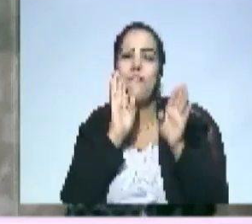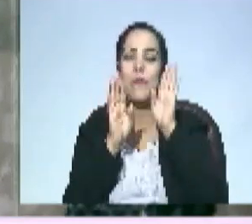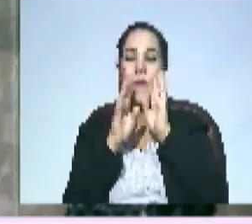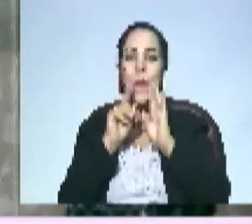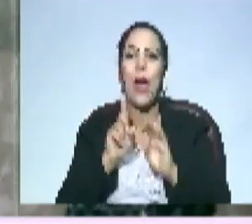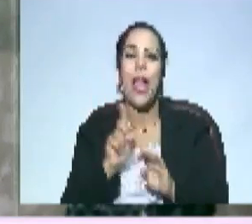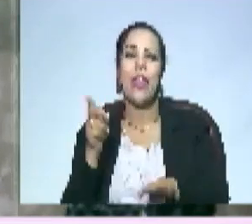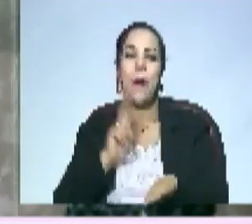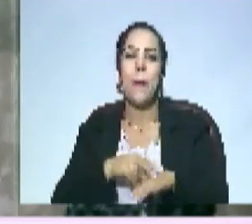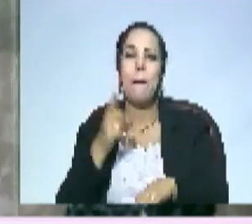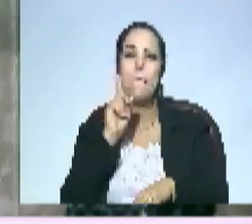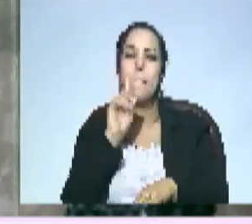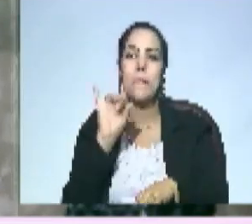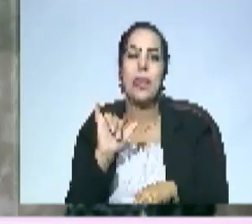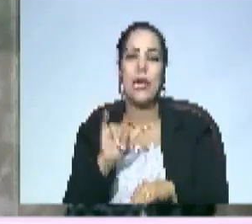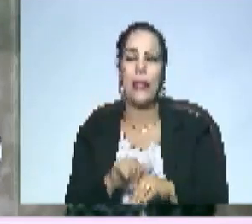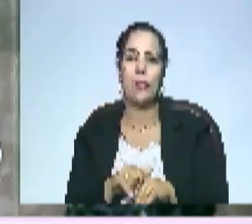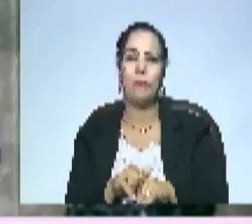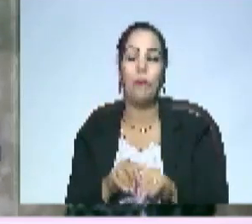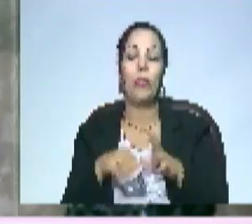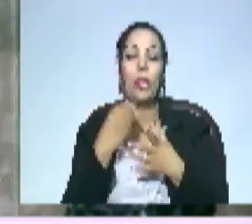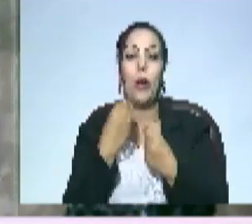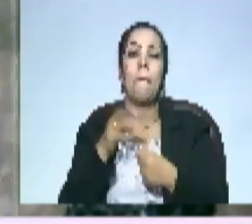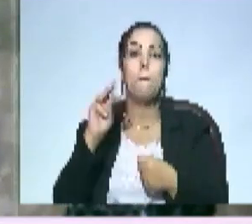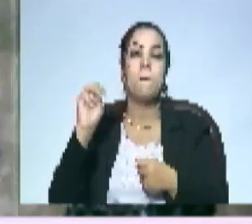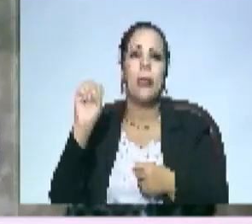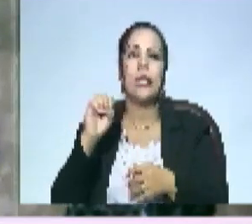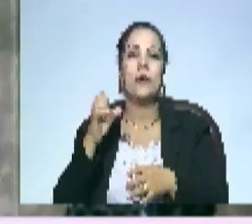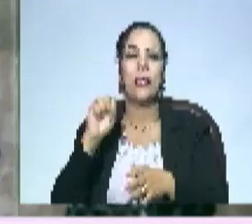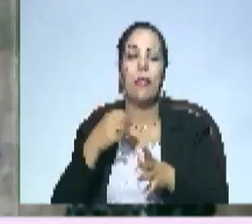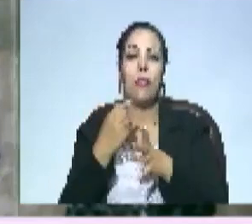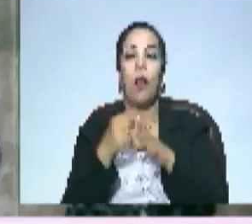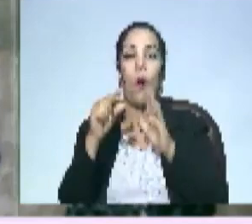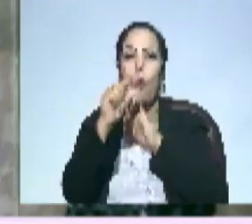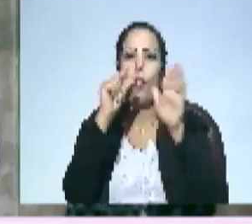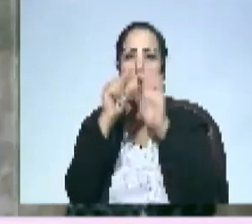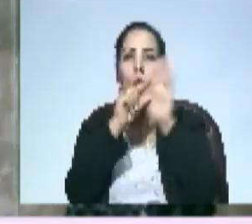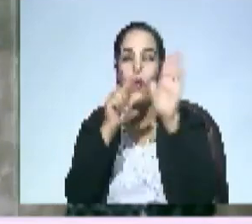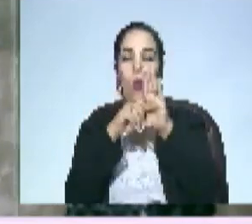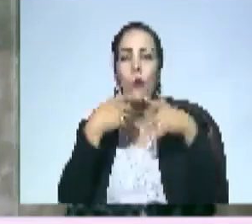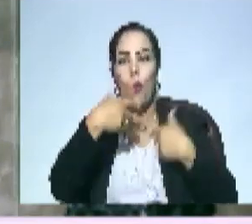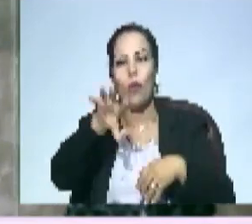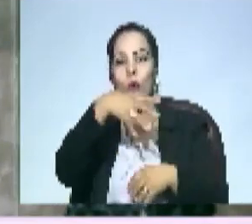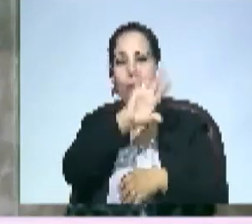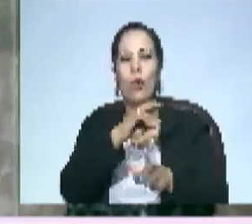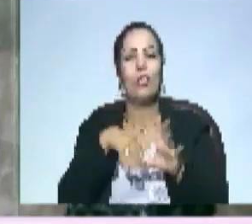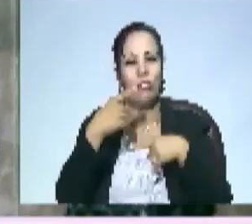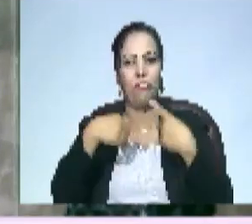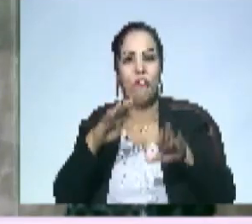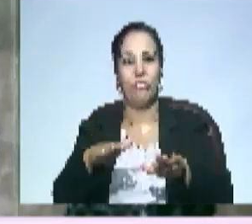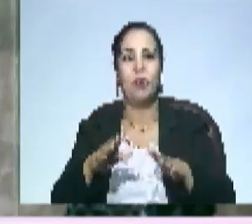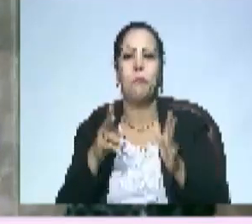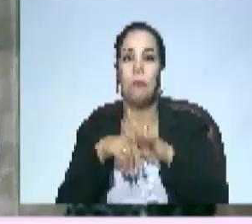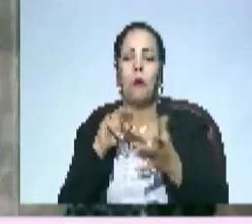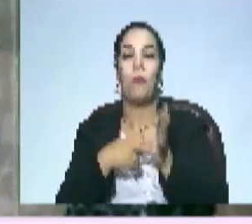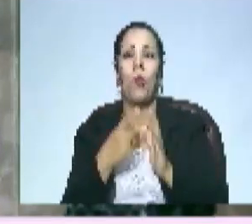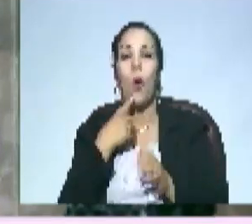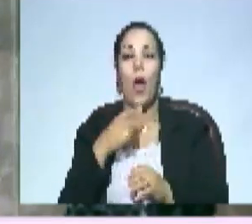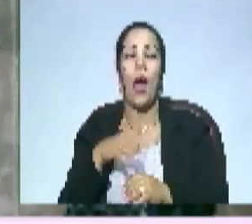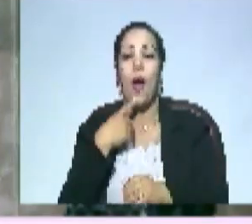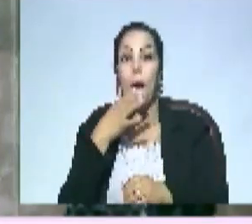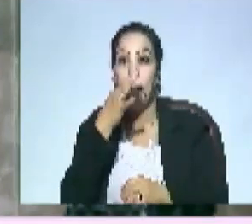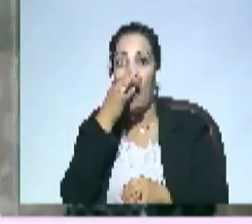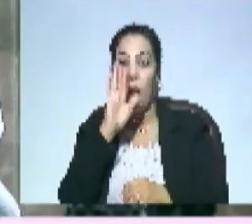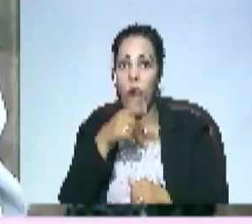ومي وصفحه ميسات موجود الحلقه كامله وموجود مقاطع لكل حاجه الشاف اشتغلها وحدها يعني هتلاقوا الكنالوني الحادق